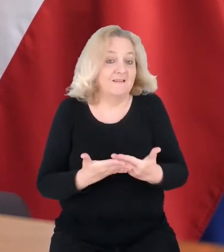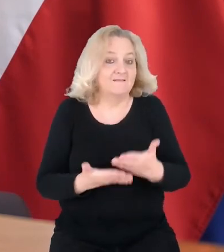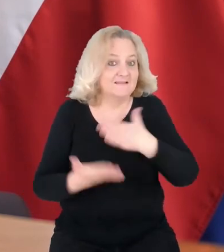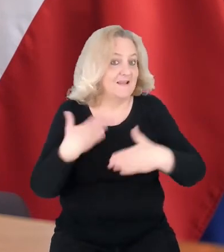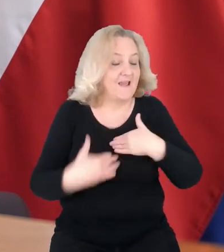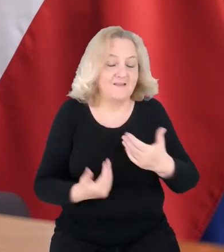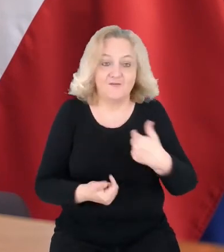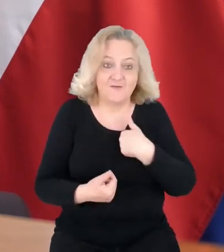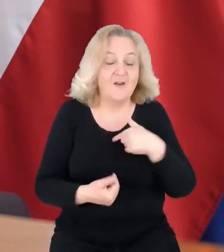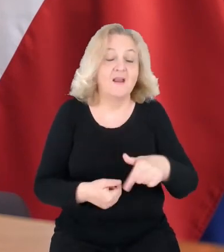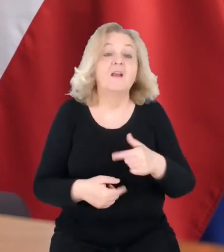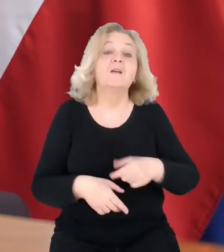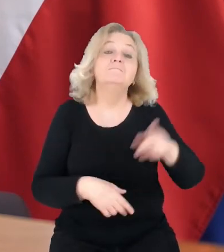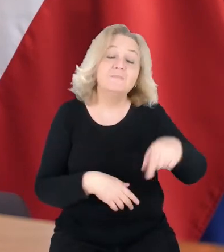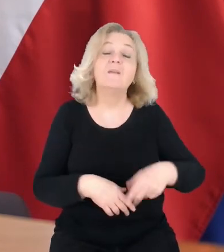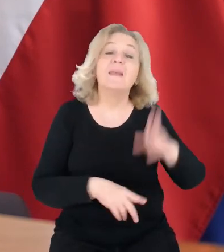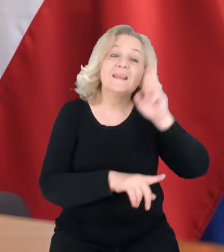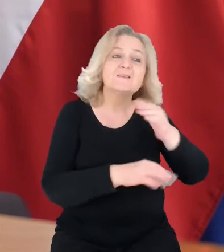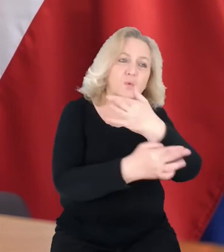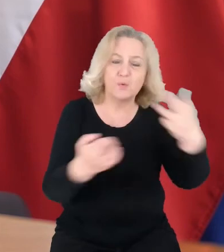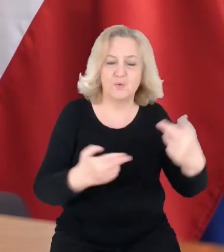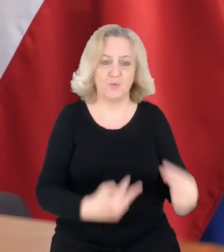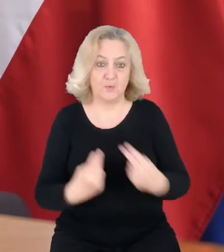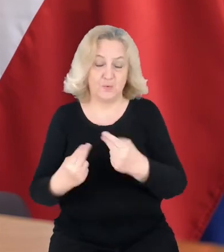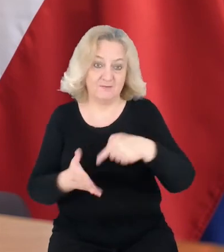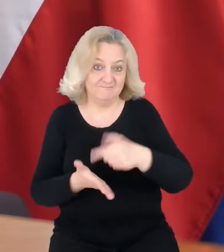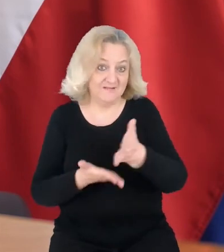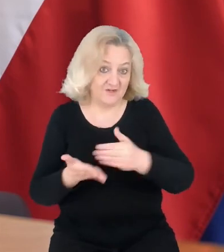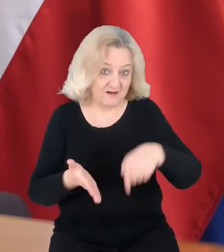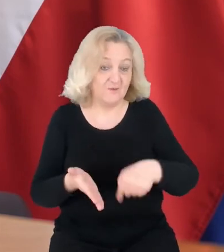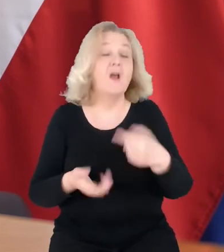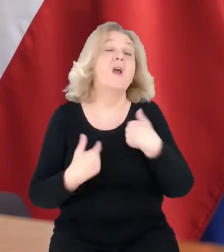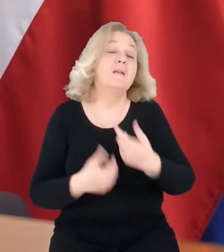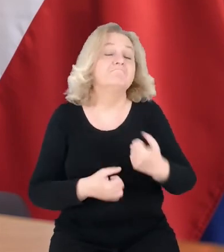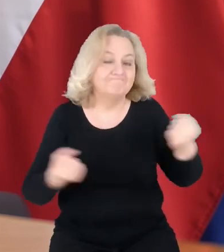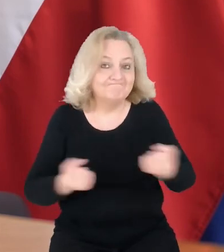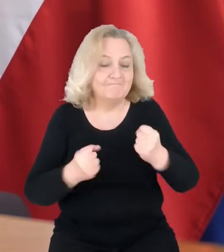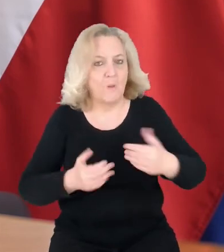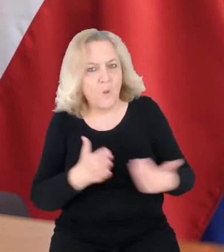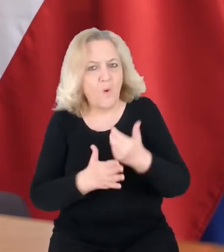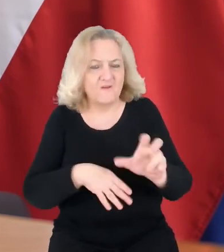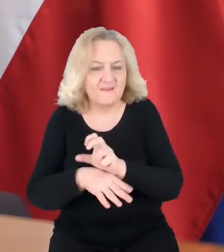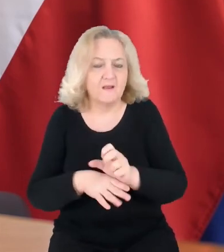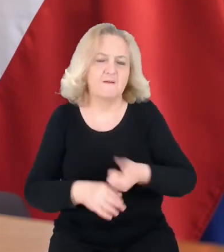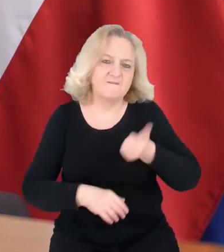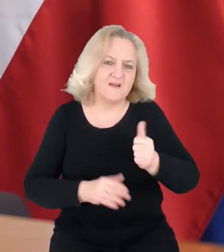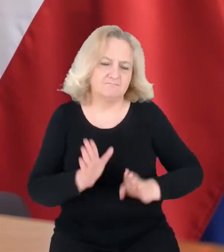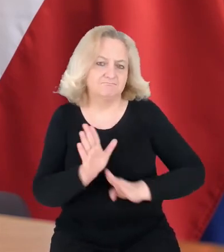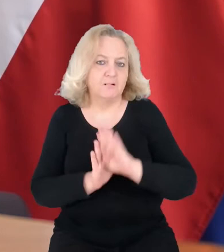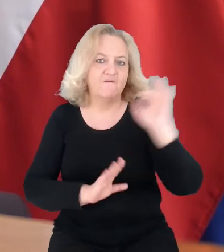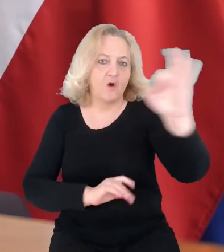jednostki podlegające naszemu resortowi kładą tak duży nacisk na wdrażanie innowacji i podnoszenie efektywności swego